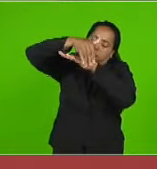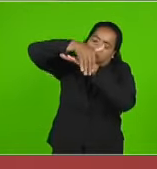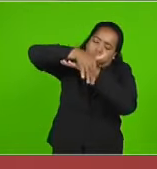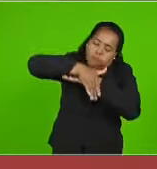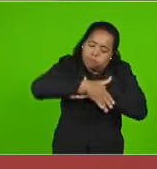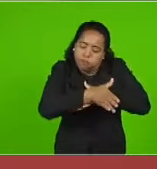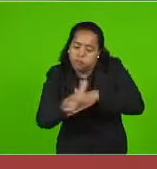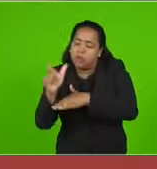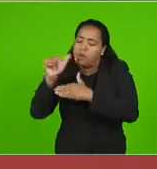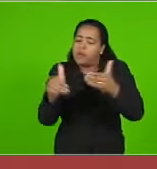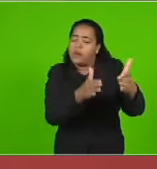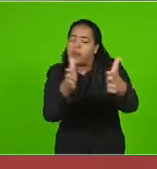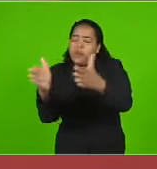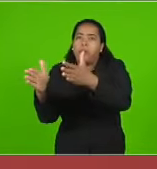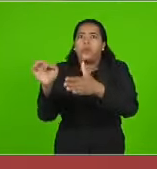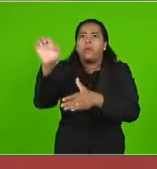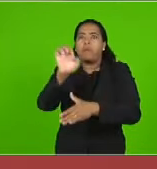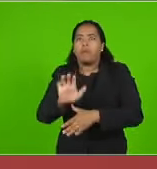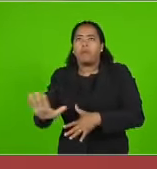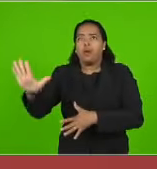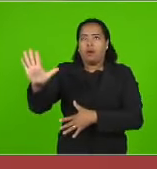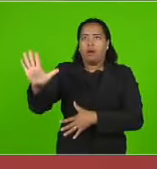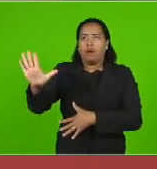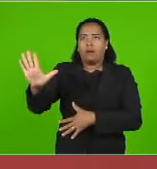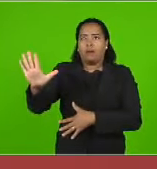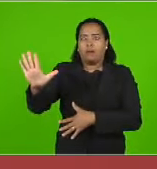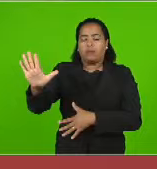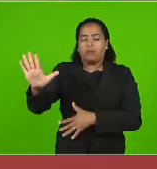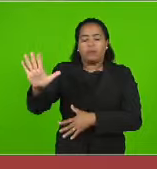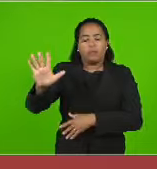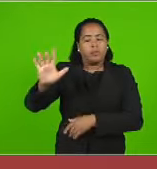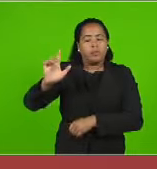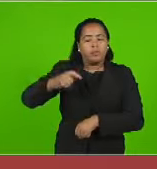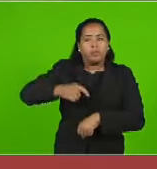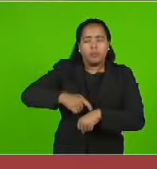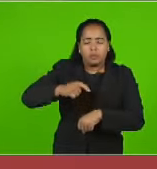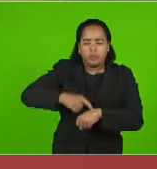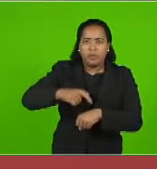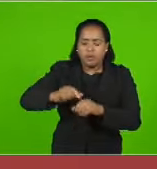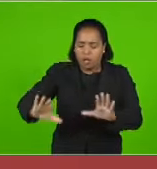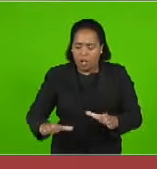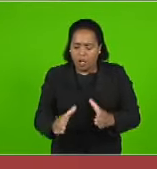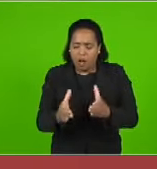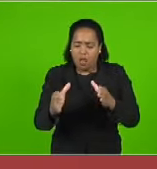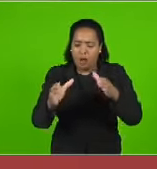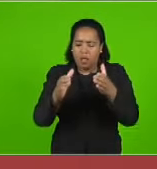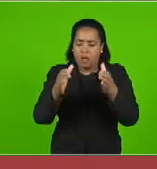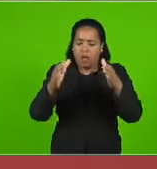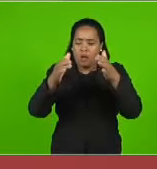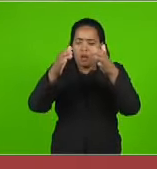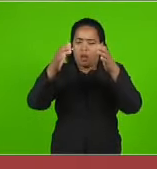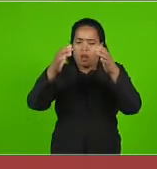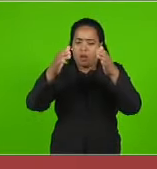Они питают некоторые европейские реки. И вот та магма, которая горит, чернобыльский